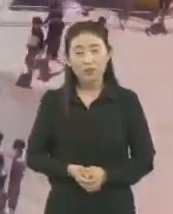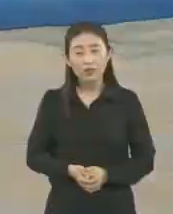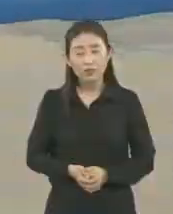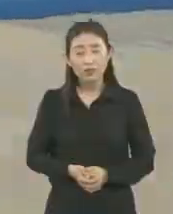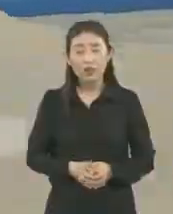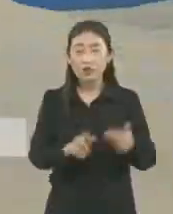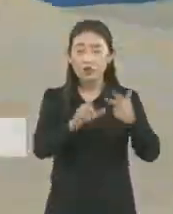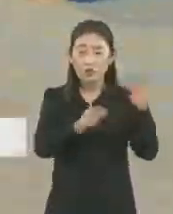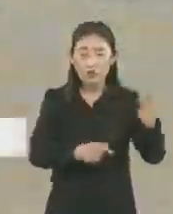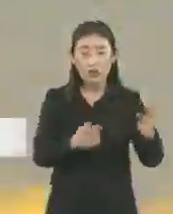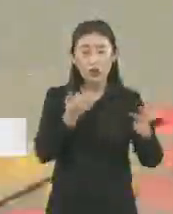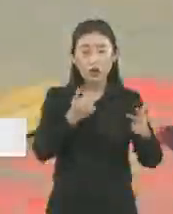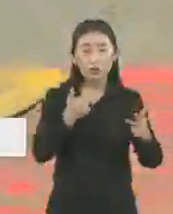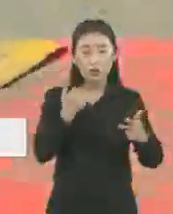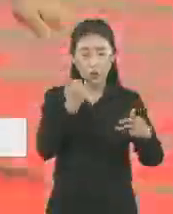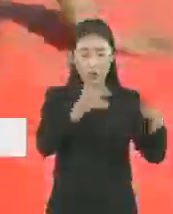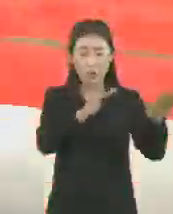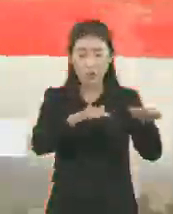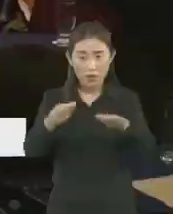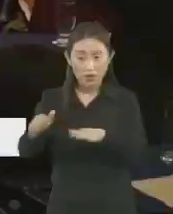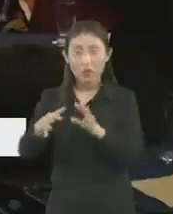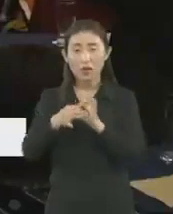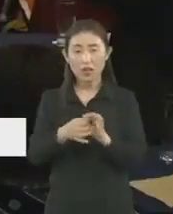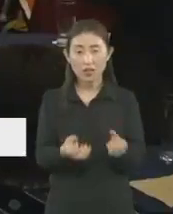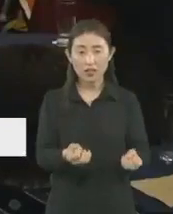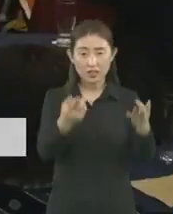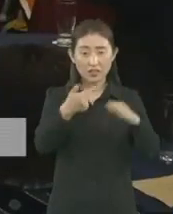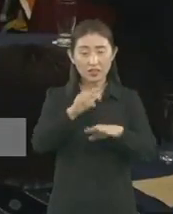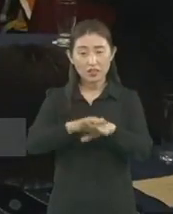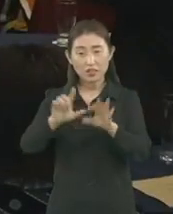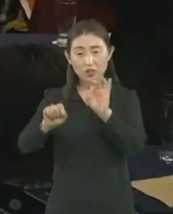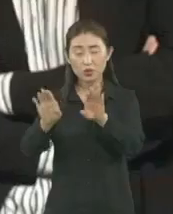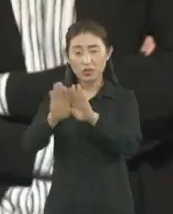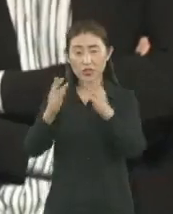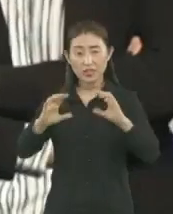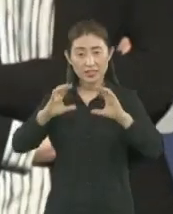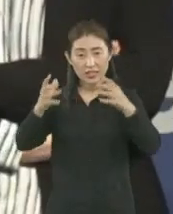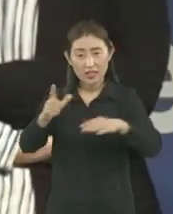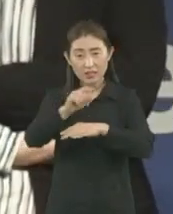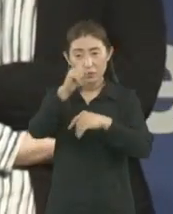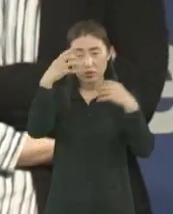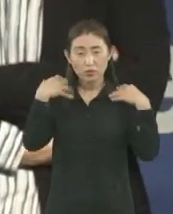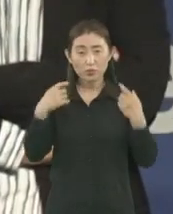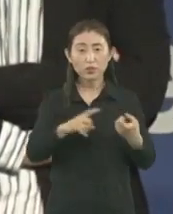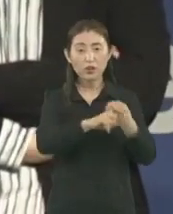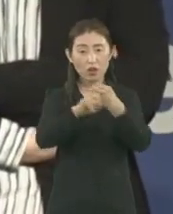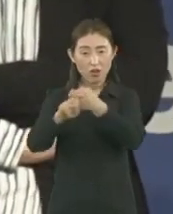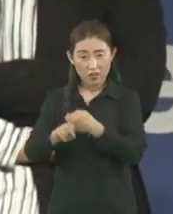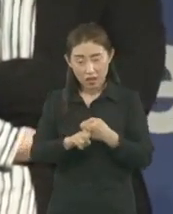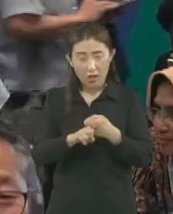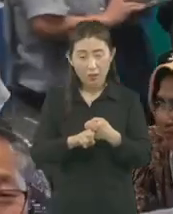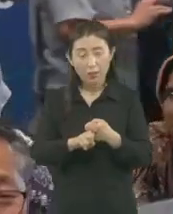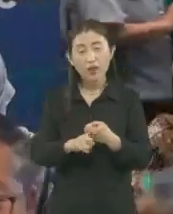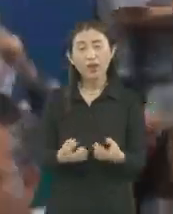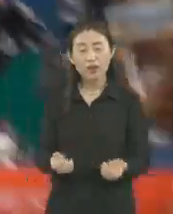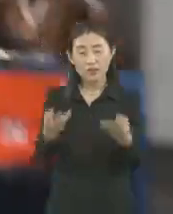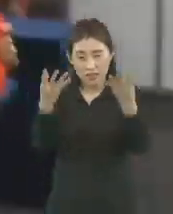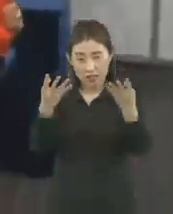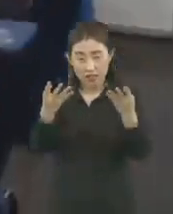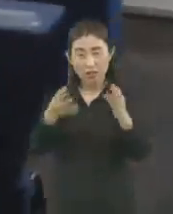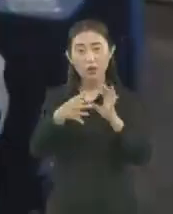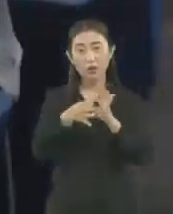달로 다가온 보령 해양 머드 엑스포와 오는 10월 대전에서 열리는 세계 지방정부연합총회 UCLG 행사 등